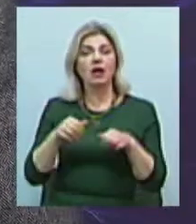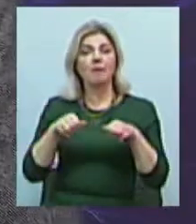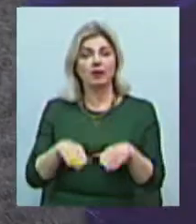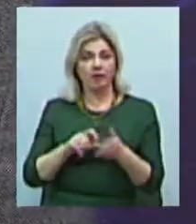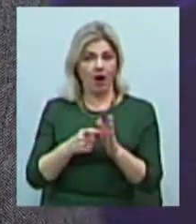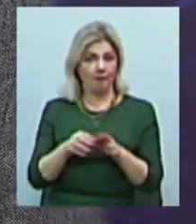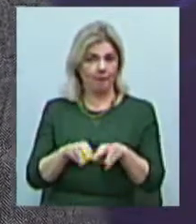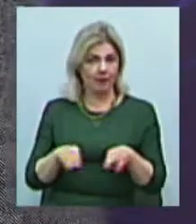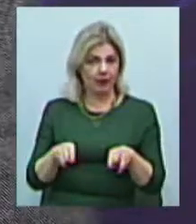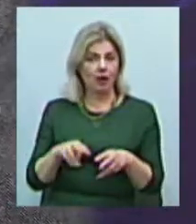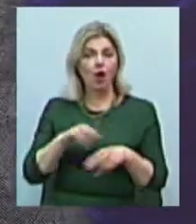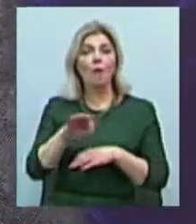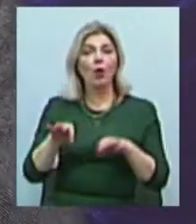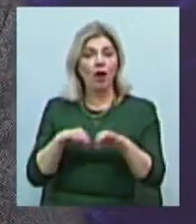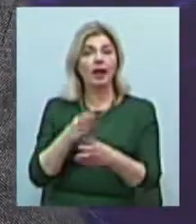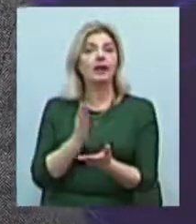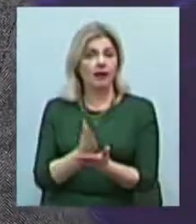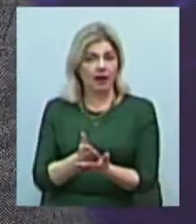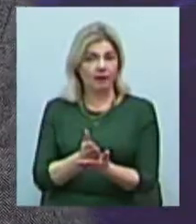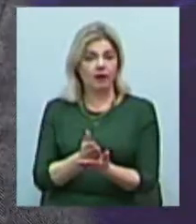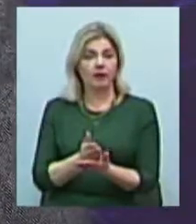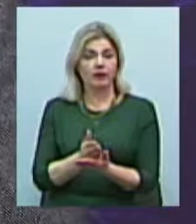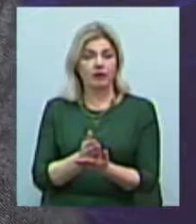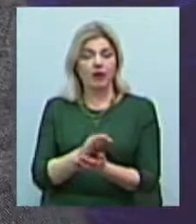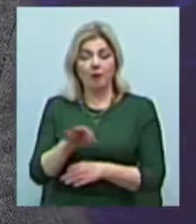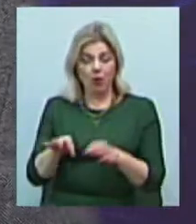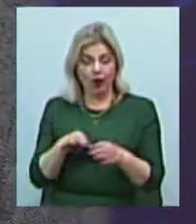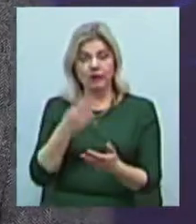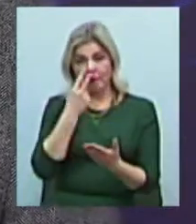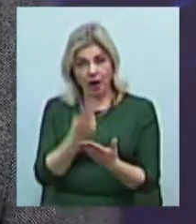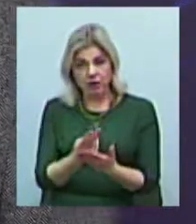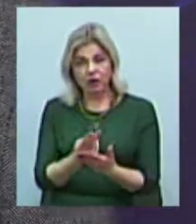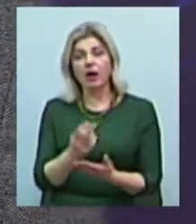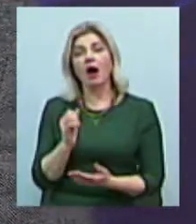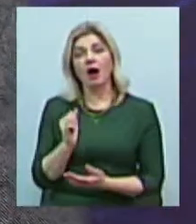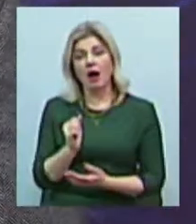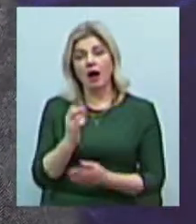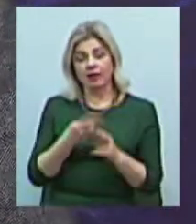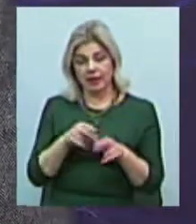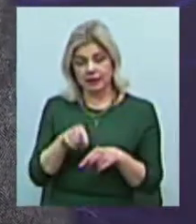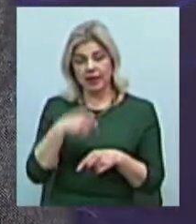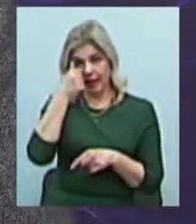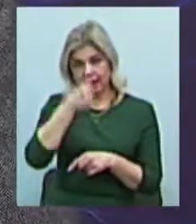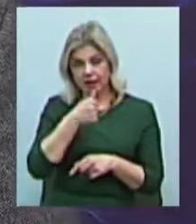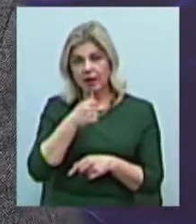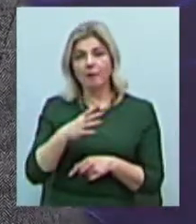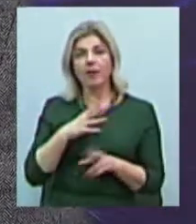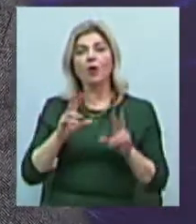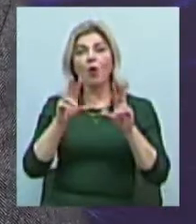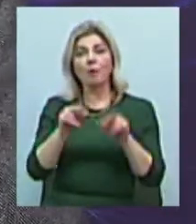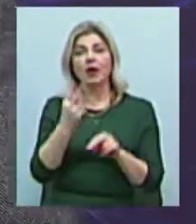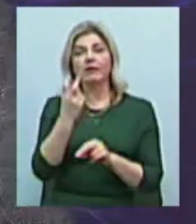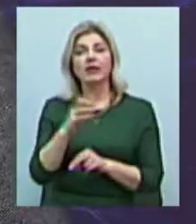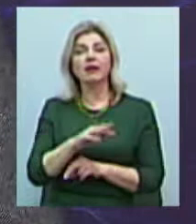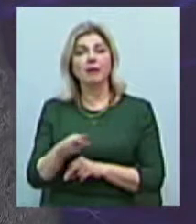Кабміна. Проєкт ніби є, ну, його бачать. На цей рік було обіцяно 200